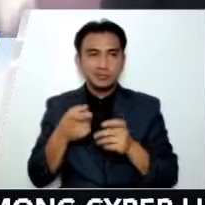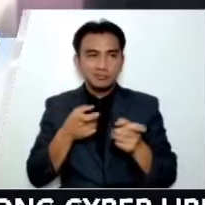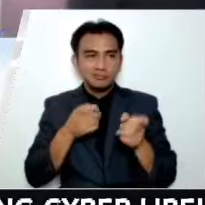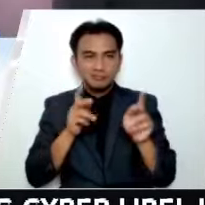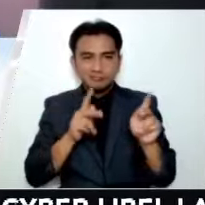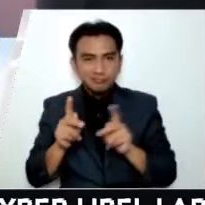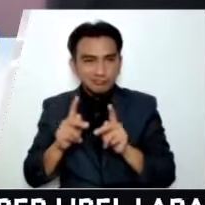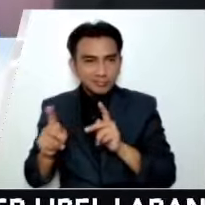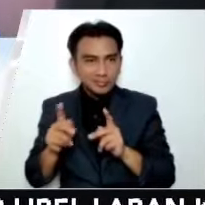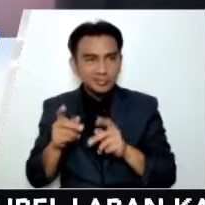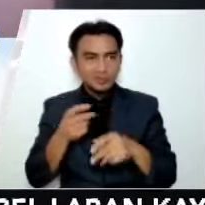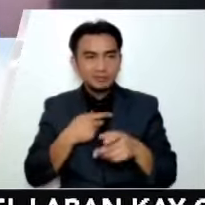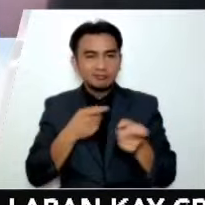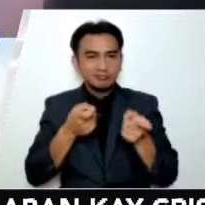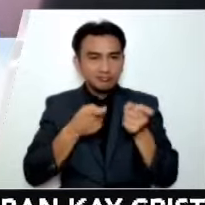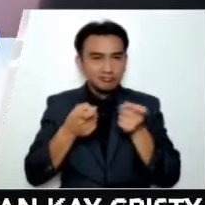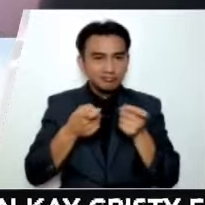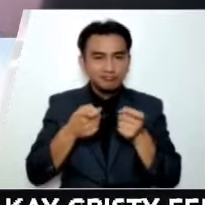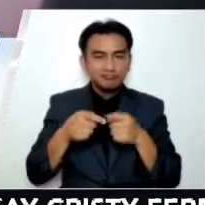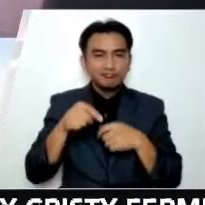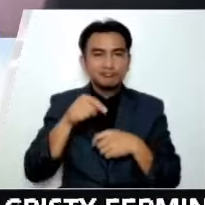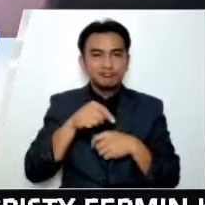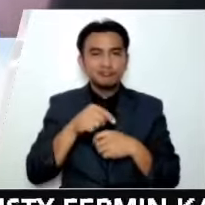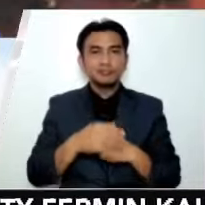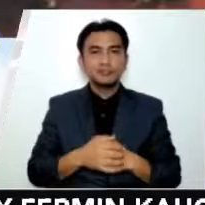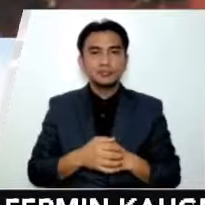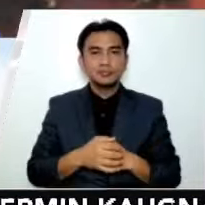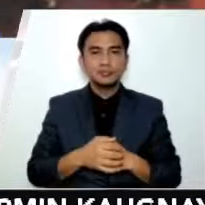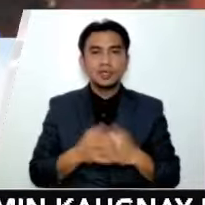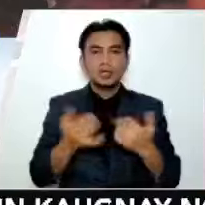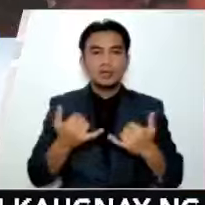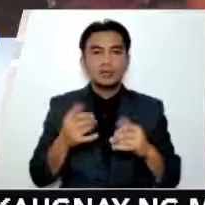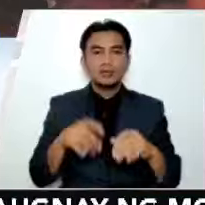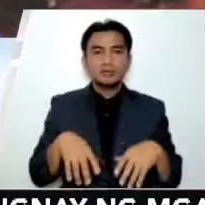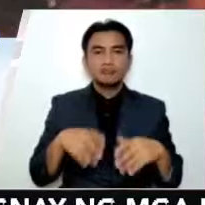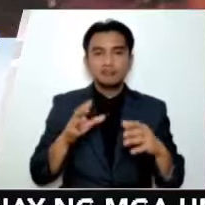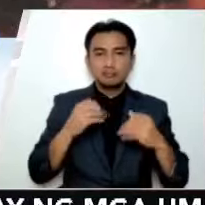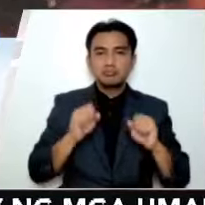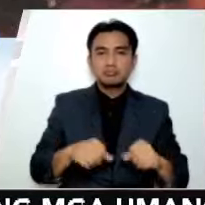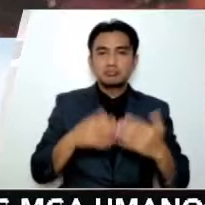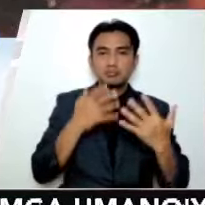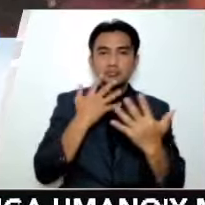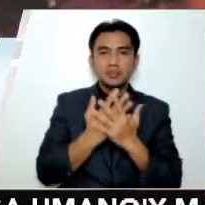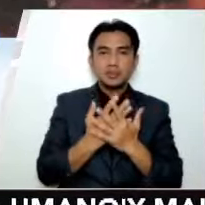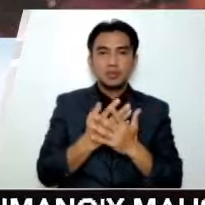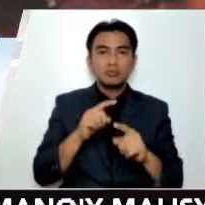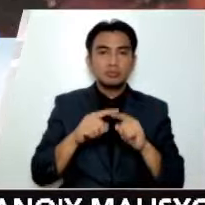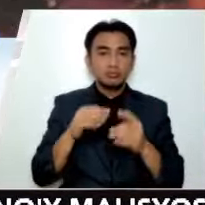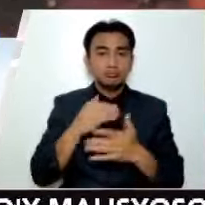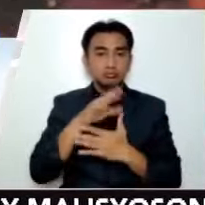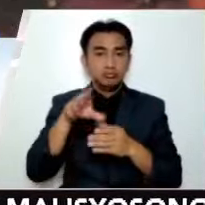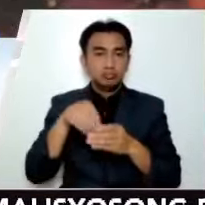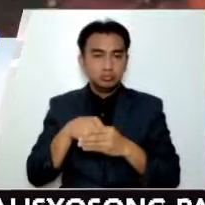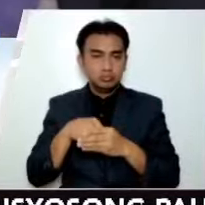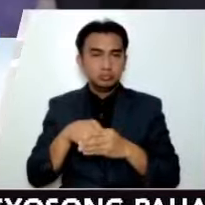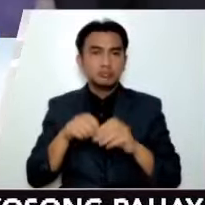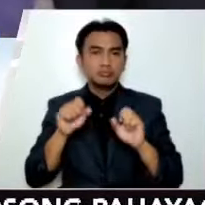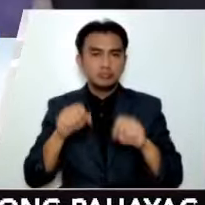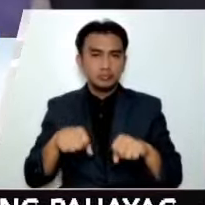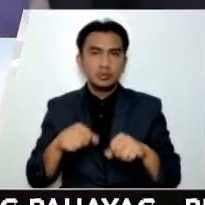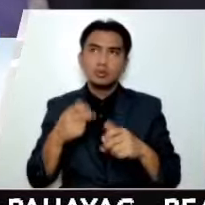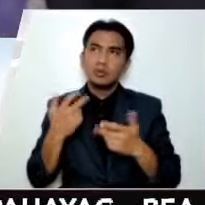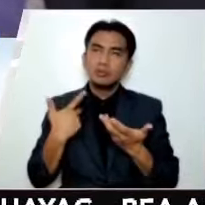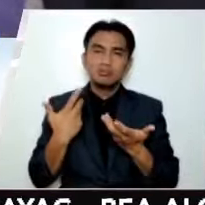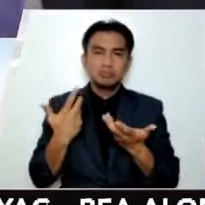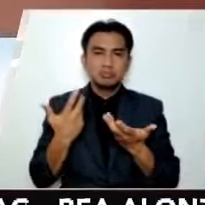Hanggang 4 taong pagkakakulong ang parusa sa kanya. Pero ang ilang nahatulan sa kasong ito kadalasang nakakatanggap